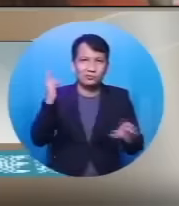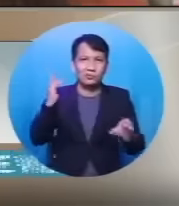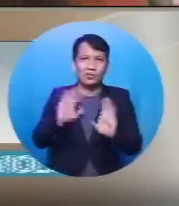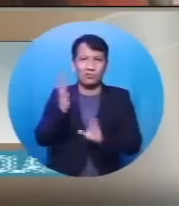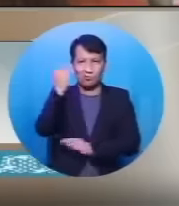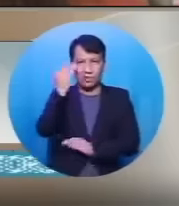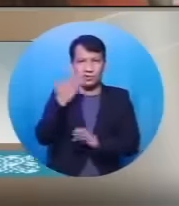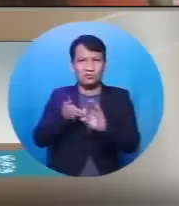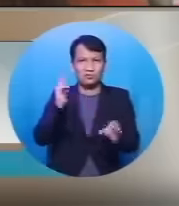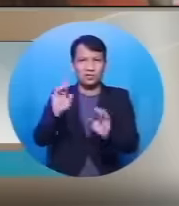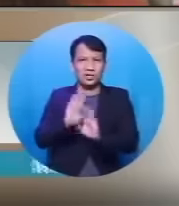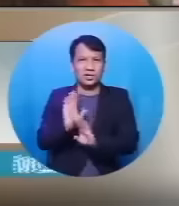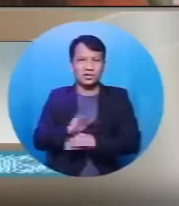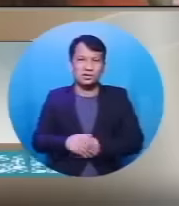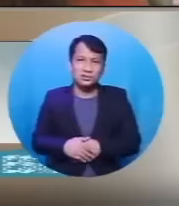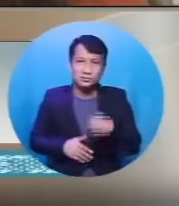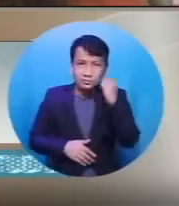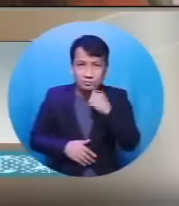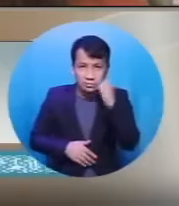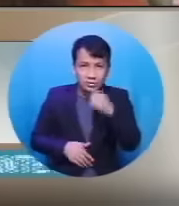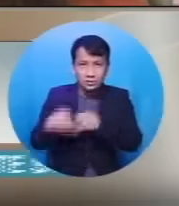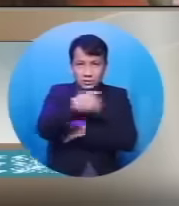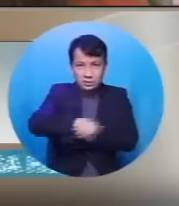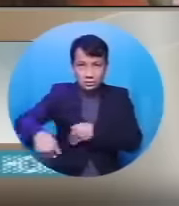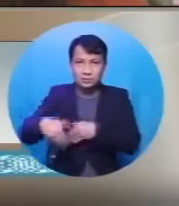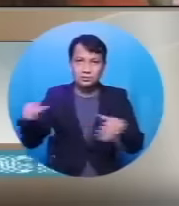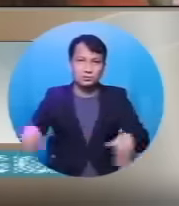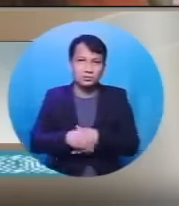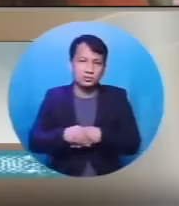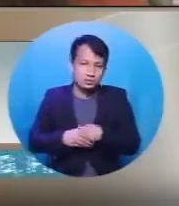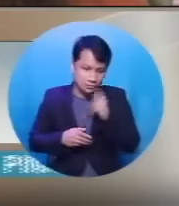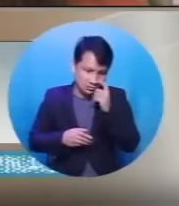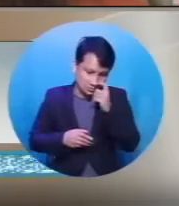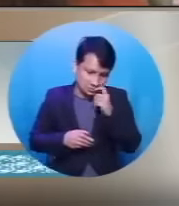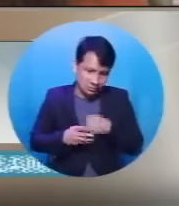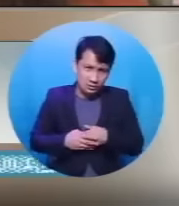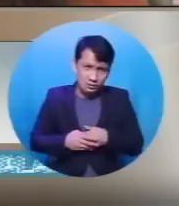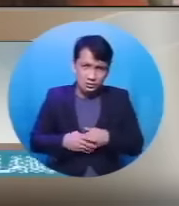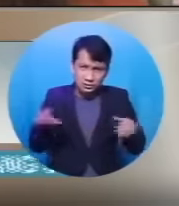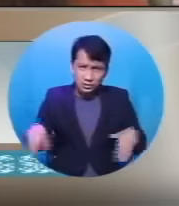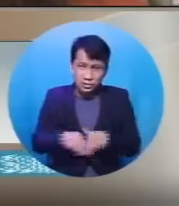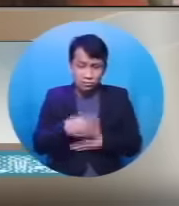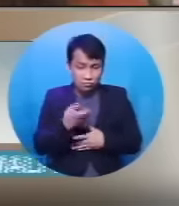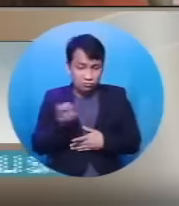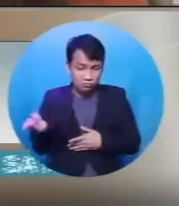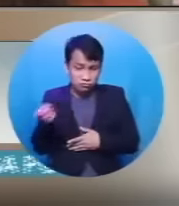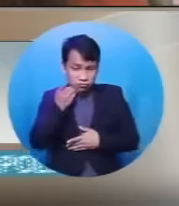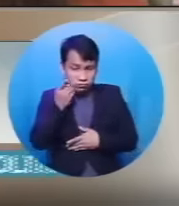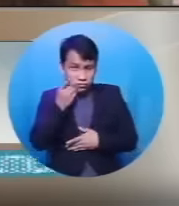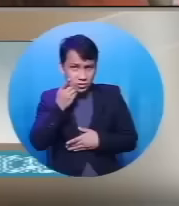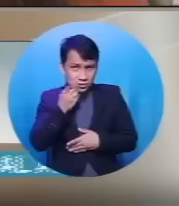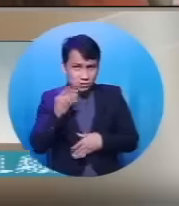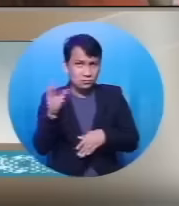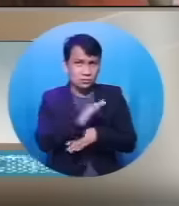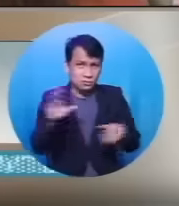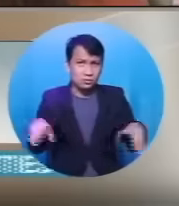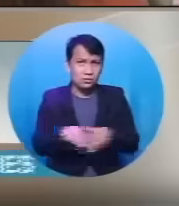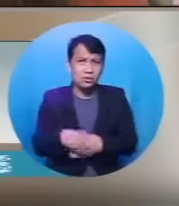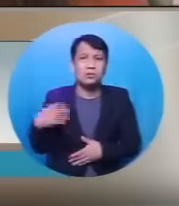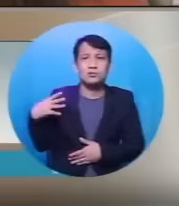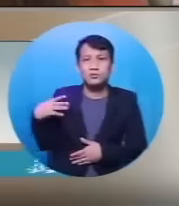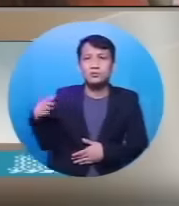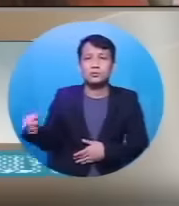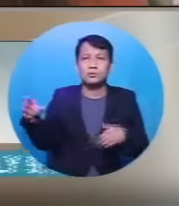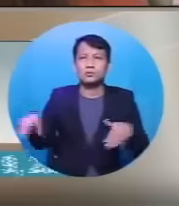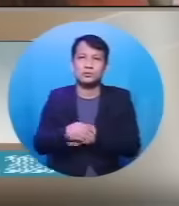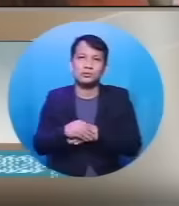e araw-araw alas gabi-gabi kam nag-aaway sir Kasi gusto niya gusto niya i-force niya ako na mag pakasalan ko siya So Sabi ko maghintay ka Pakasalan